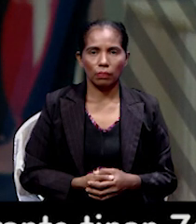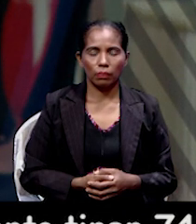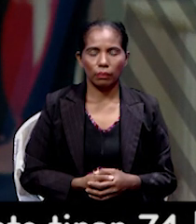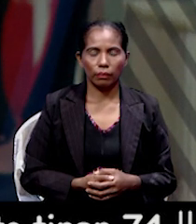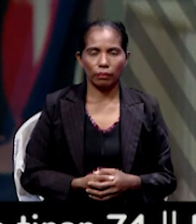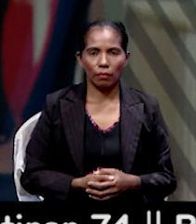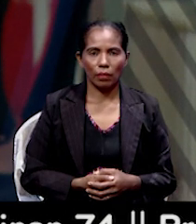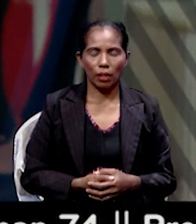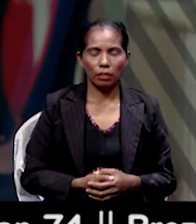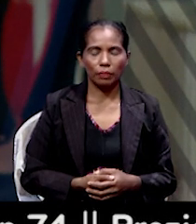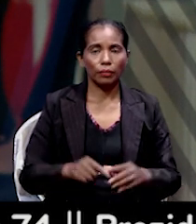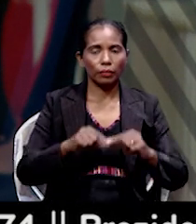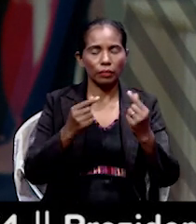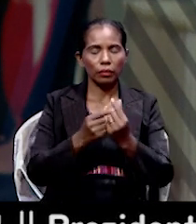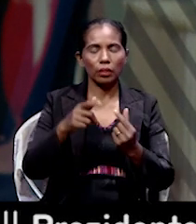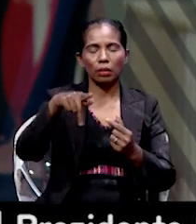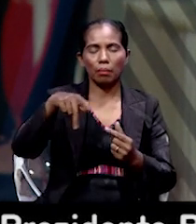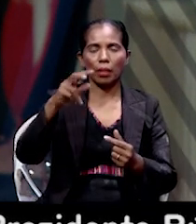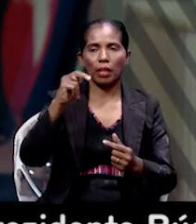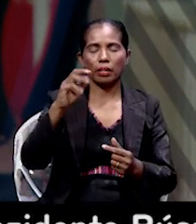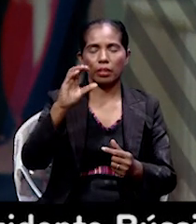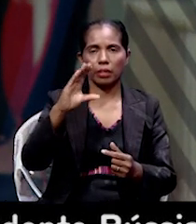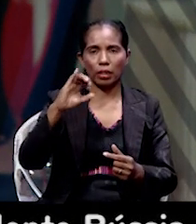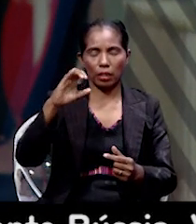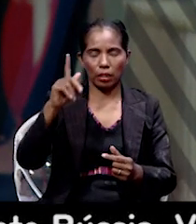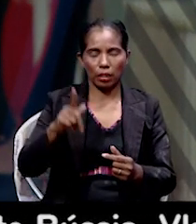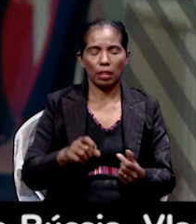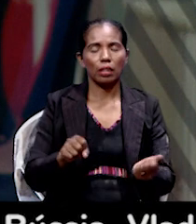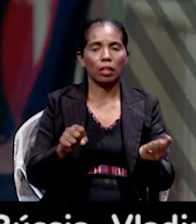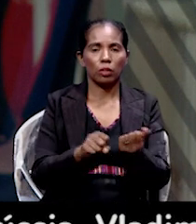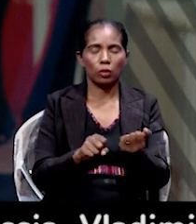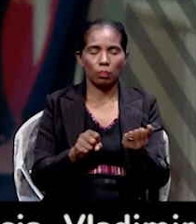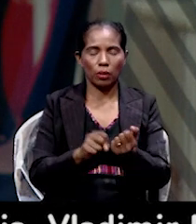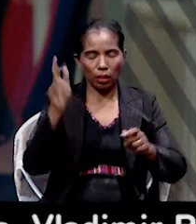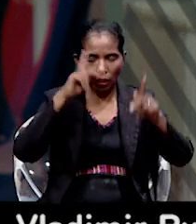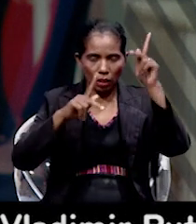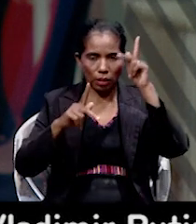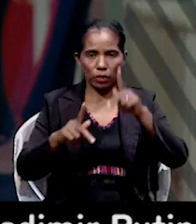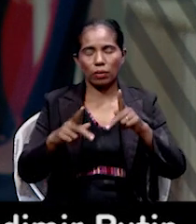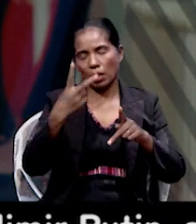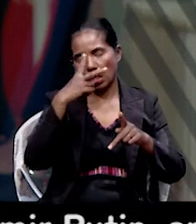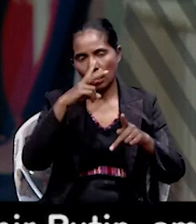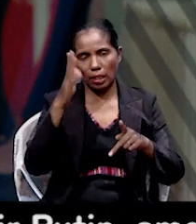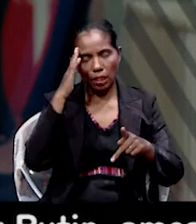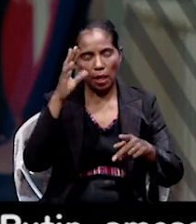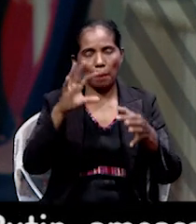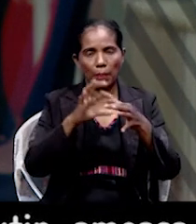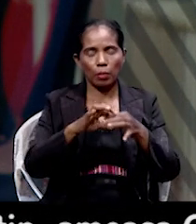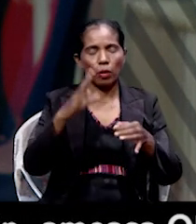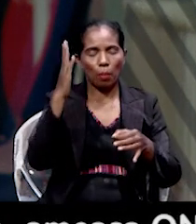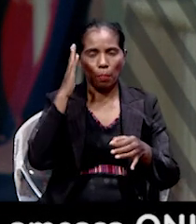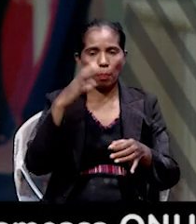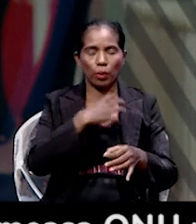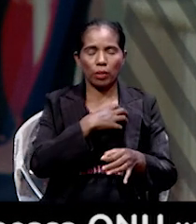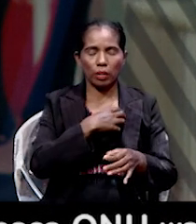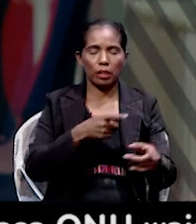Equipa Pensic apoia Penitele Baucau, Rodi investiga caso, nebe desconfia, membro polícia tira o jovem